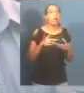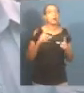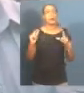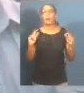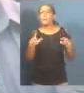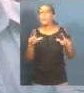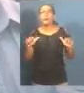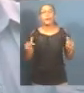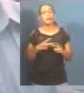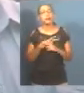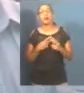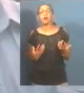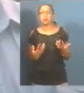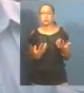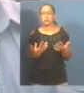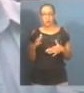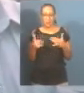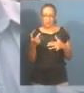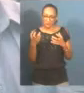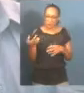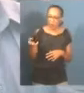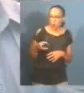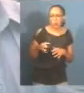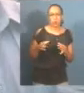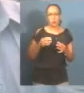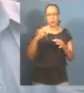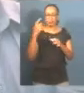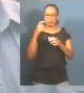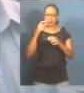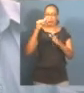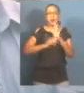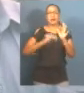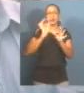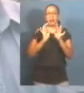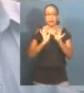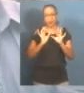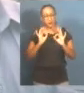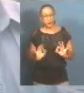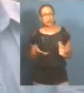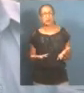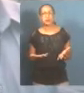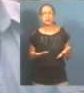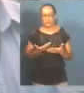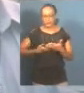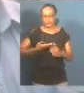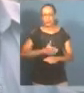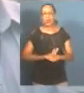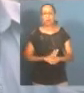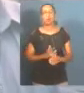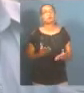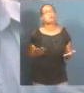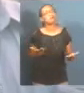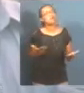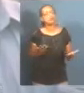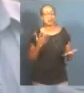vous voulez qu'on vous rende la copie pour septembre? Ça ne me paraît pas réaliste. 21 thèmes. Et donc des thèmes qui